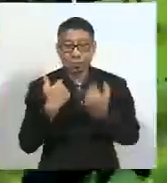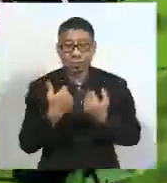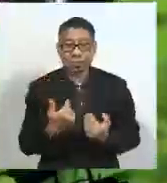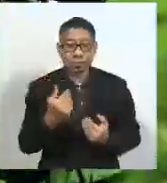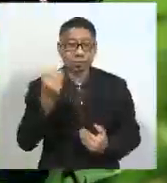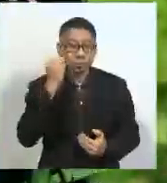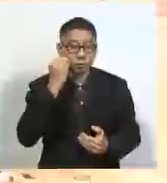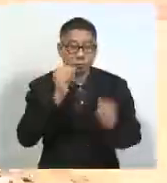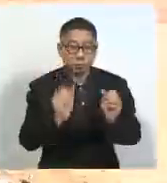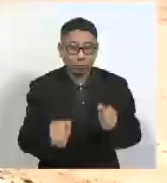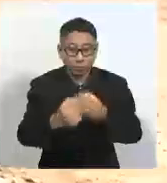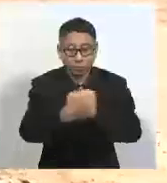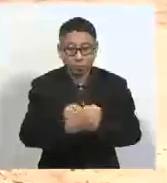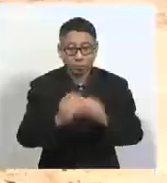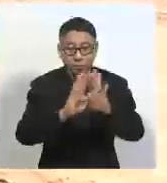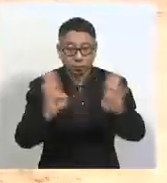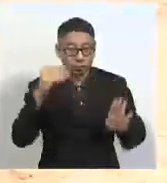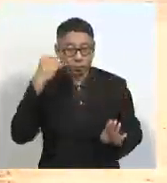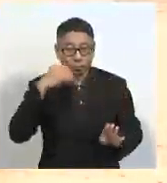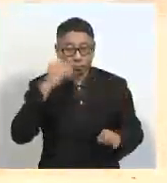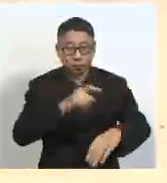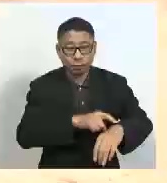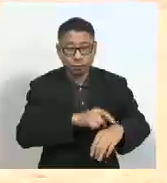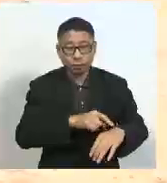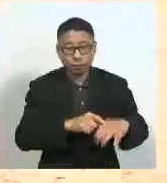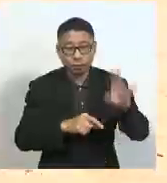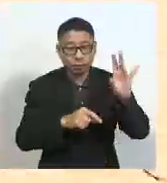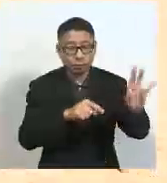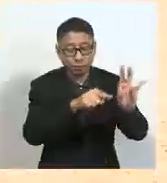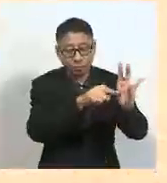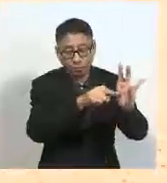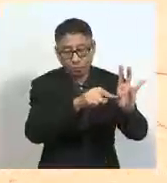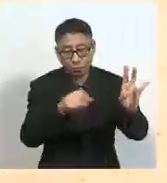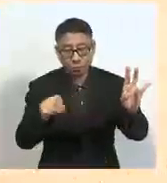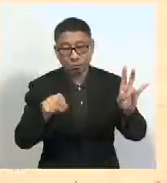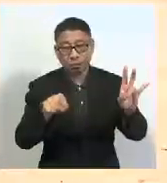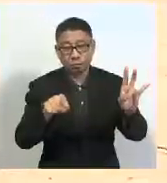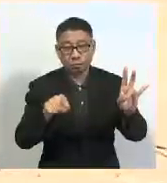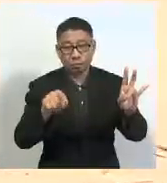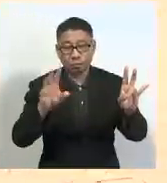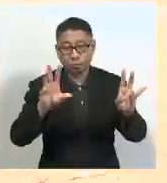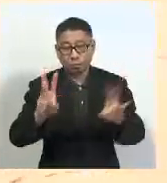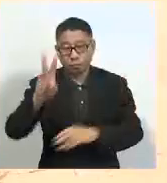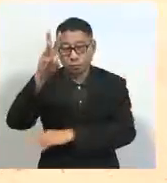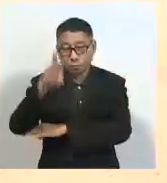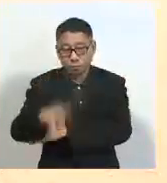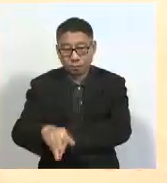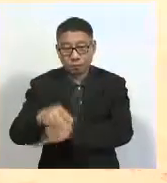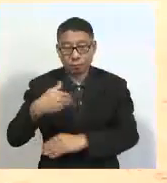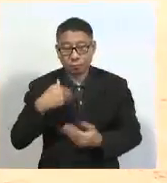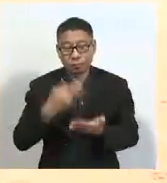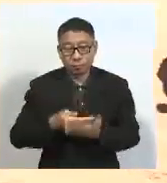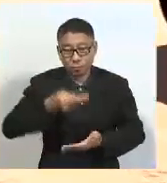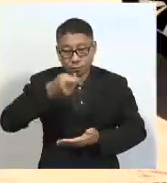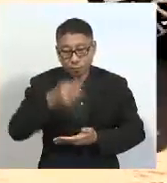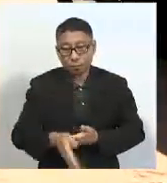ำหรับบ้านสวนพันฉัตรเปิดทุกวันนะคะตั้งแต่เวลา7โมงเช้าถึง6โมงเย็นมีค่าเข้